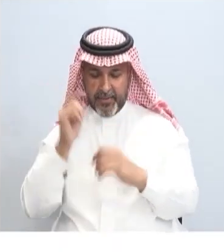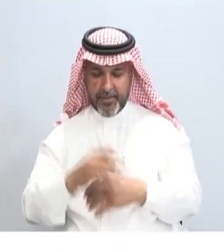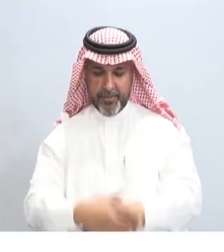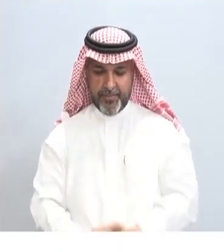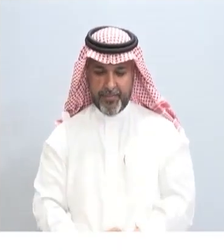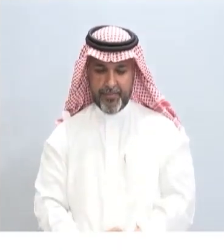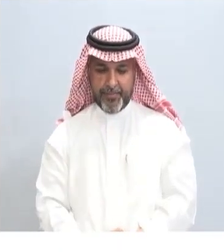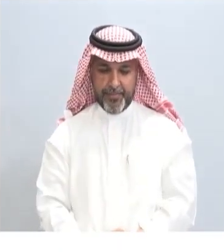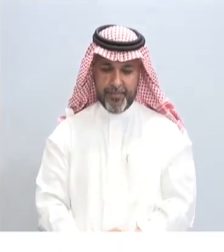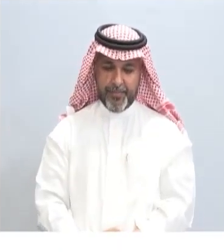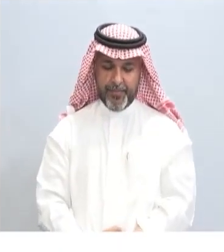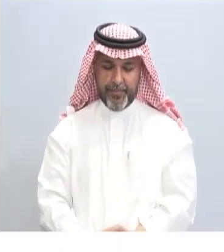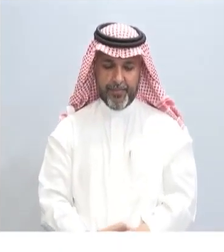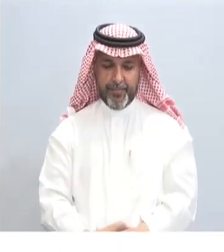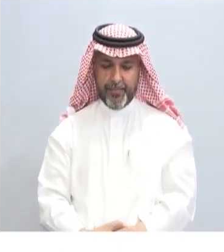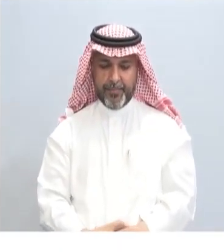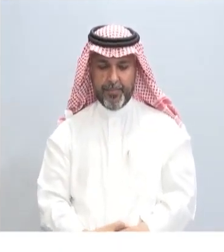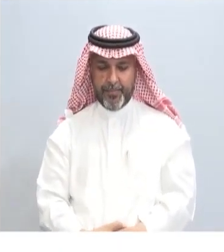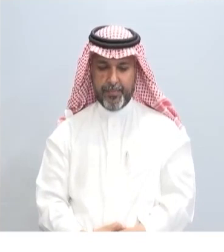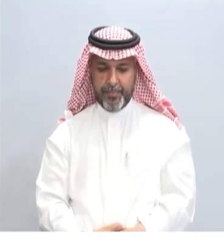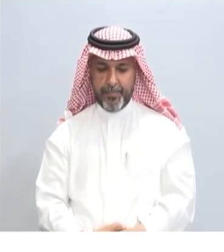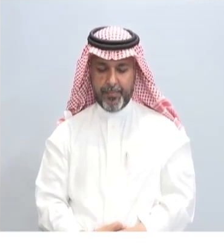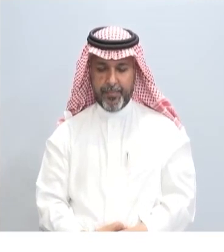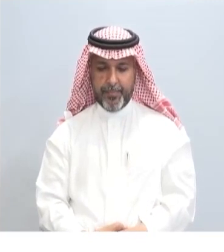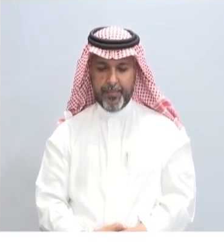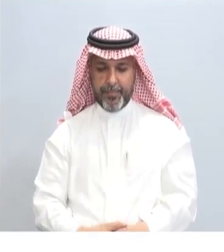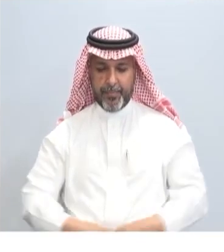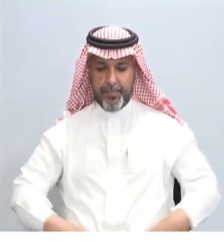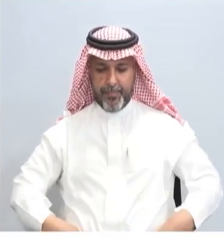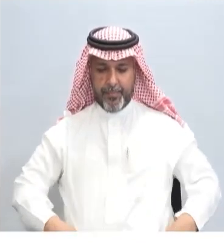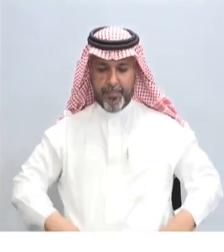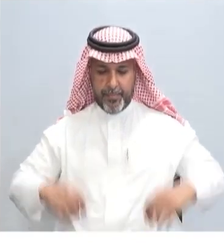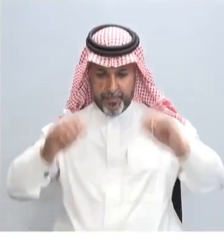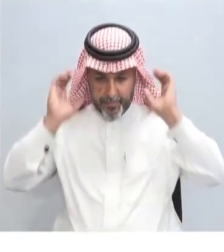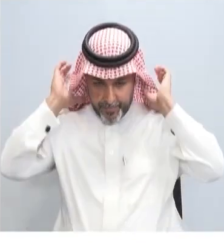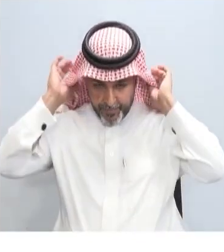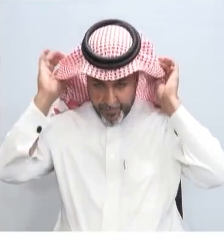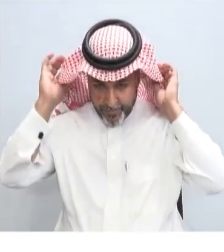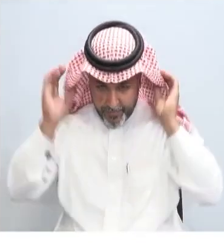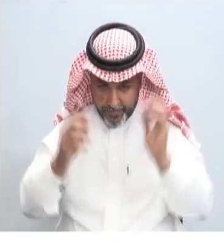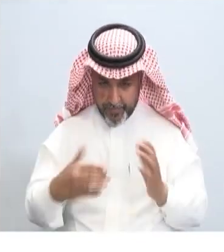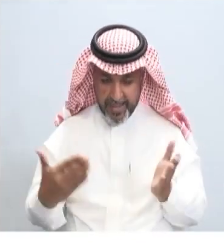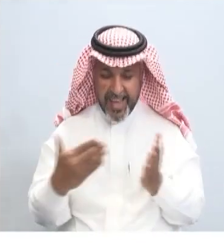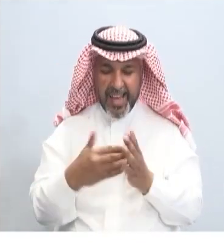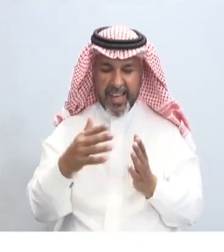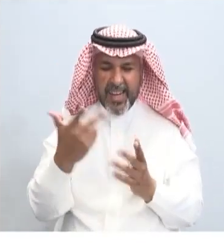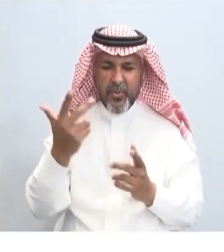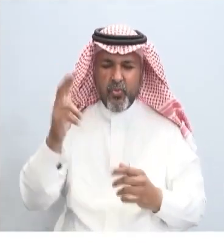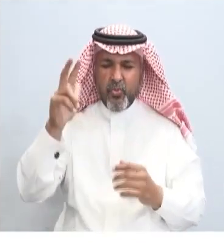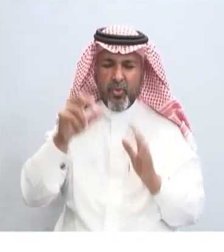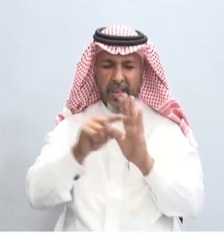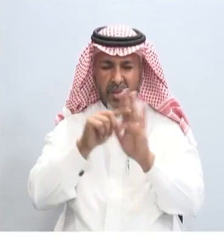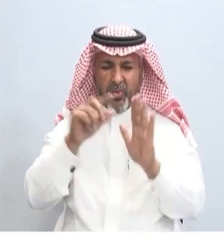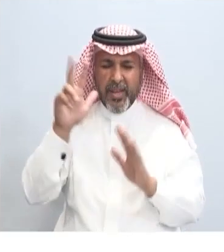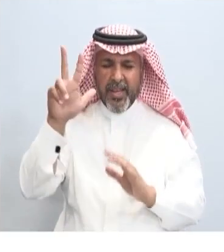ننتقل الان الى الفقره ال الاخيره عندنا الفقره الرابعه اللي هي فقره احتمال الحادثه المتممه طبعا